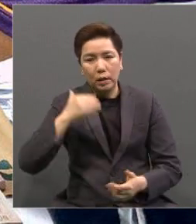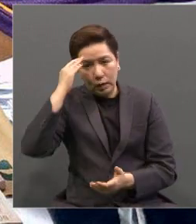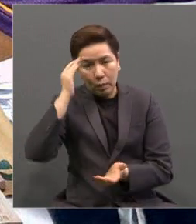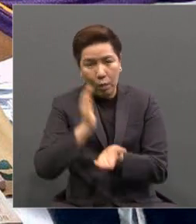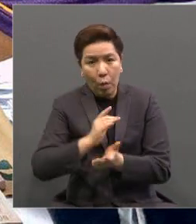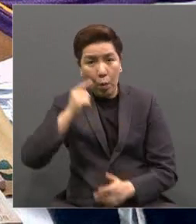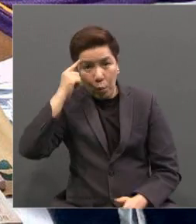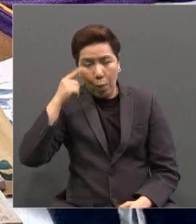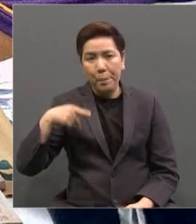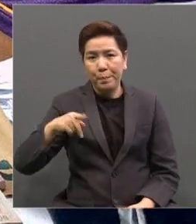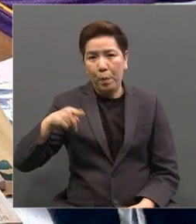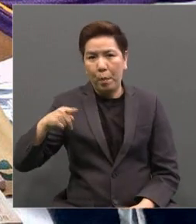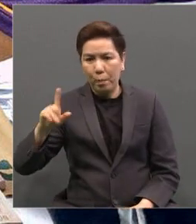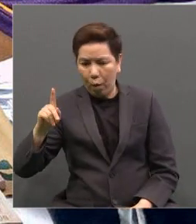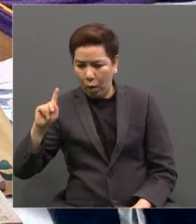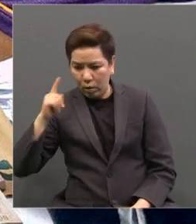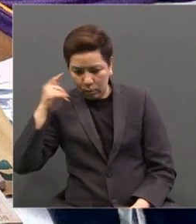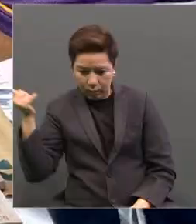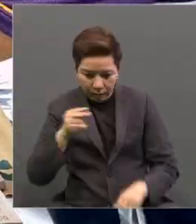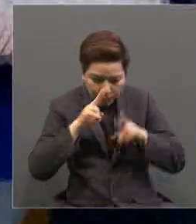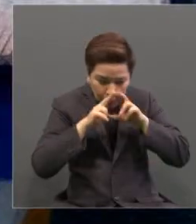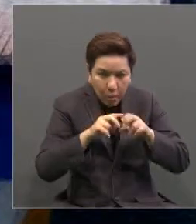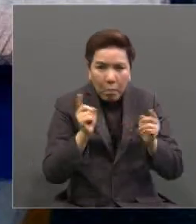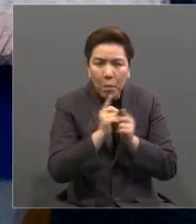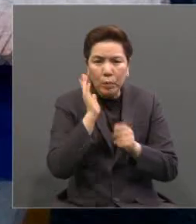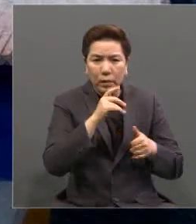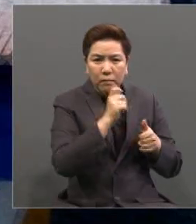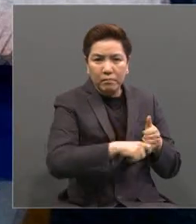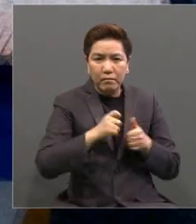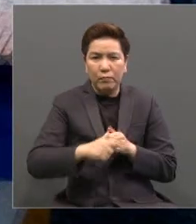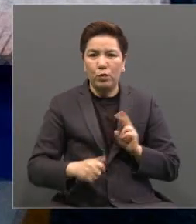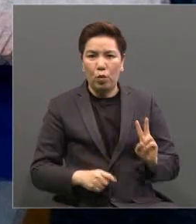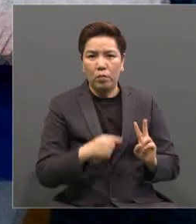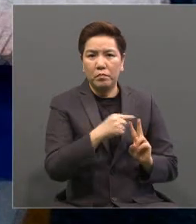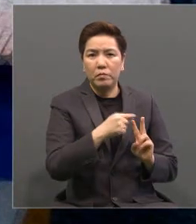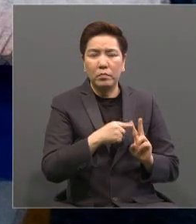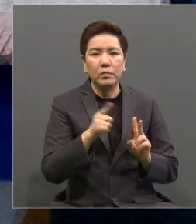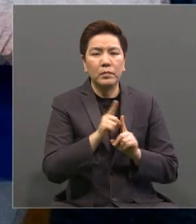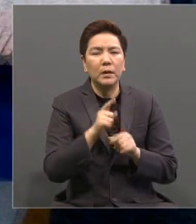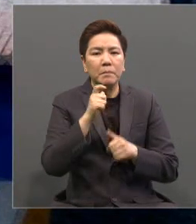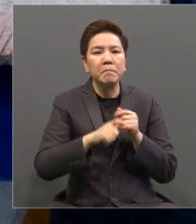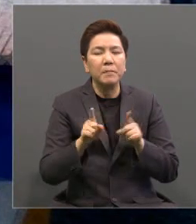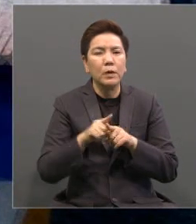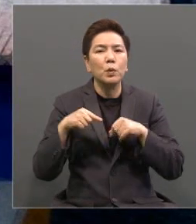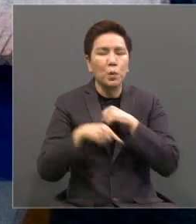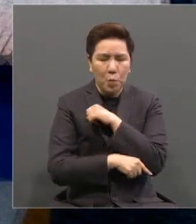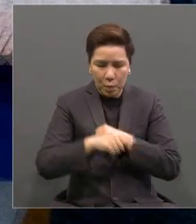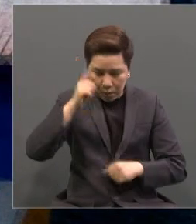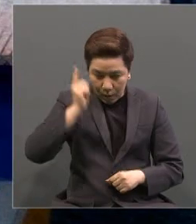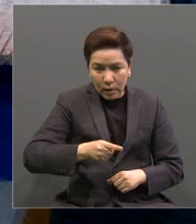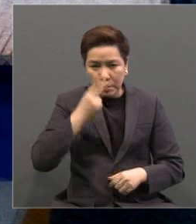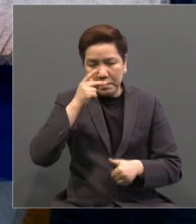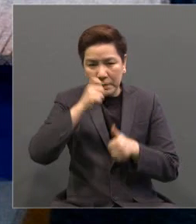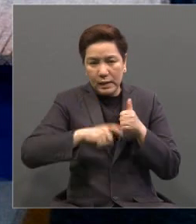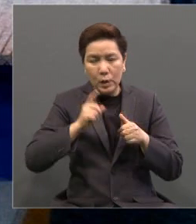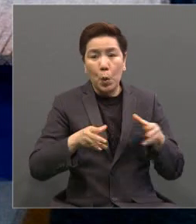ปปปก็ลงพื้นที่สืบหาข้อเท็จจริงก็ทราบว่าผู้ต้องหาทั้งสองมีพฤติกรรมที่สอบไปในทางทุจริตจริงครับขณะเดียวกัน